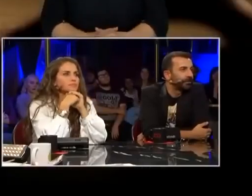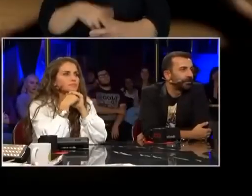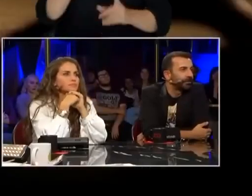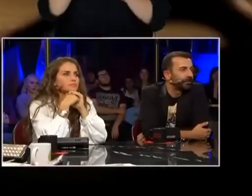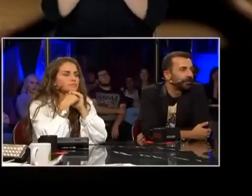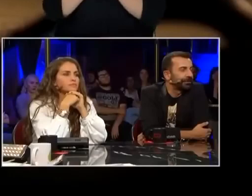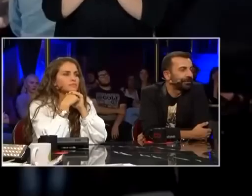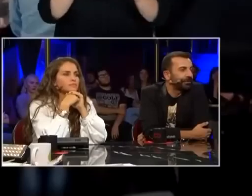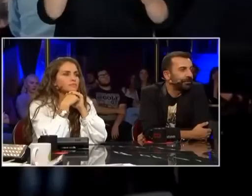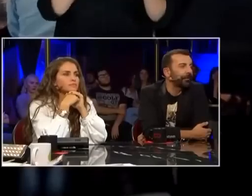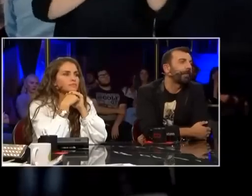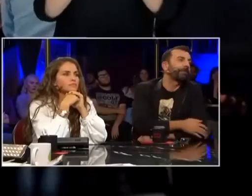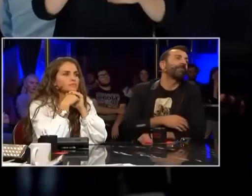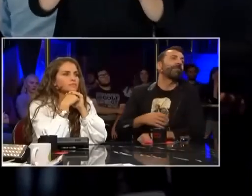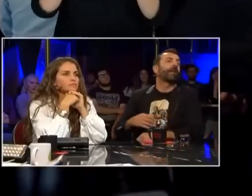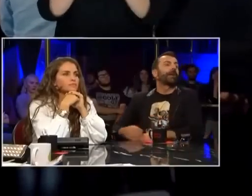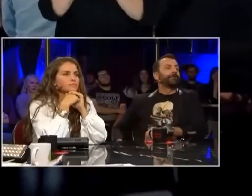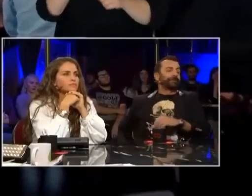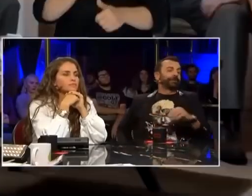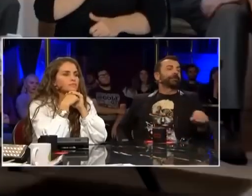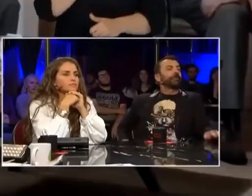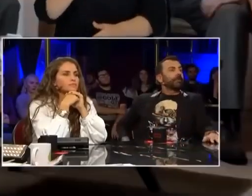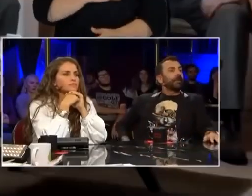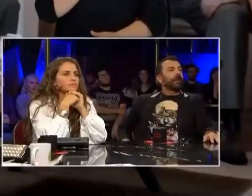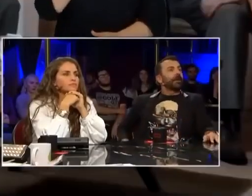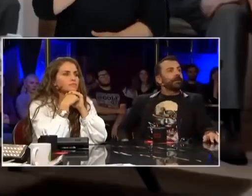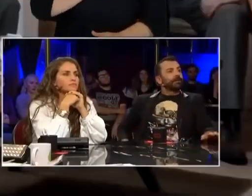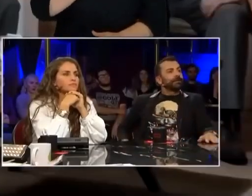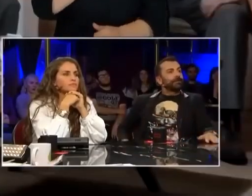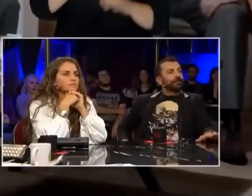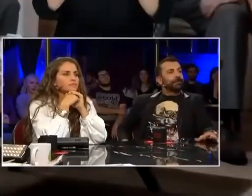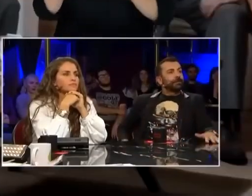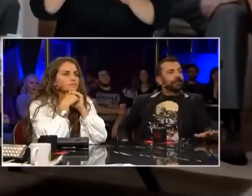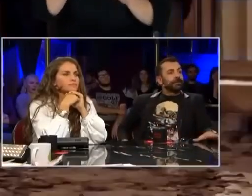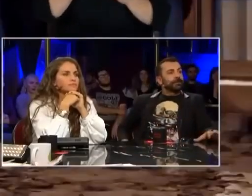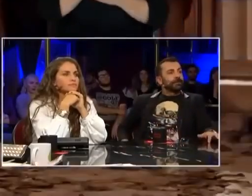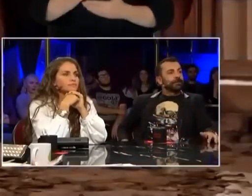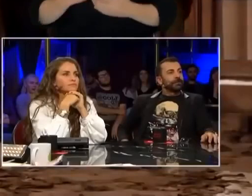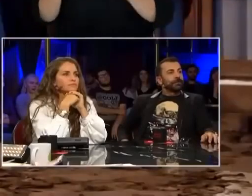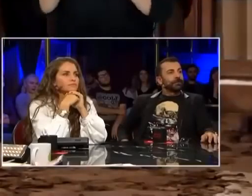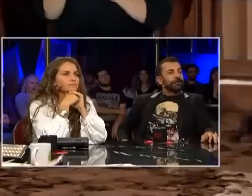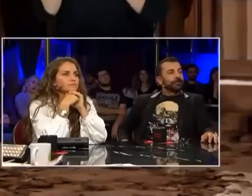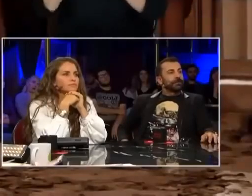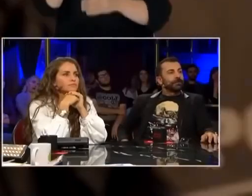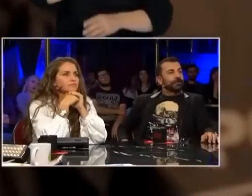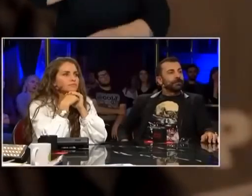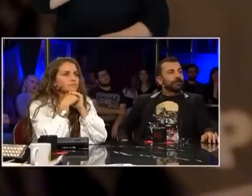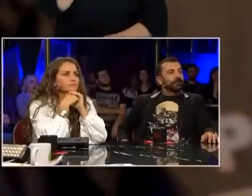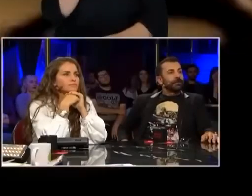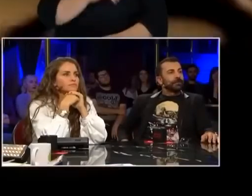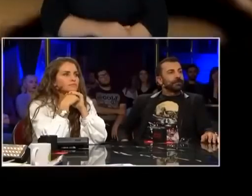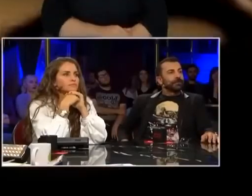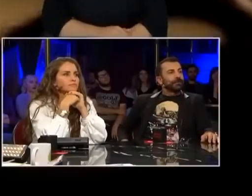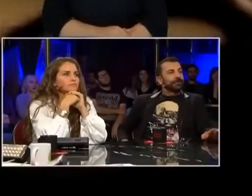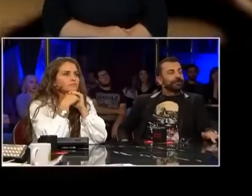O en büyük sevgilinin ardından çektiğimiz dertleri hep bizi sevenlere taşıtıyoruz. Şikayetçi değil misiniz?